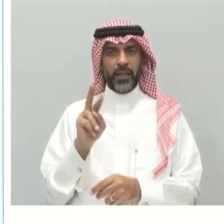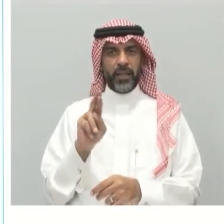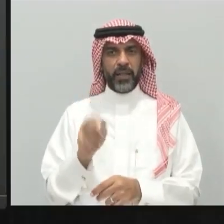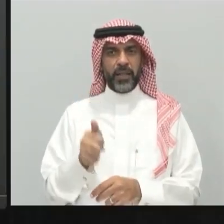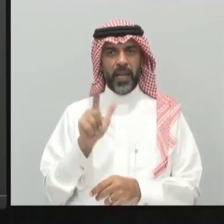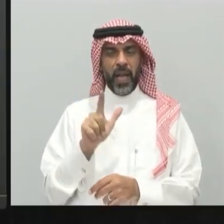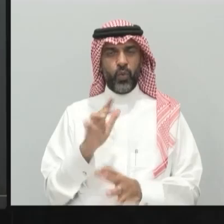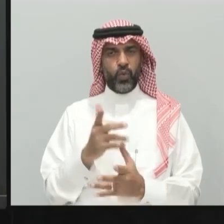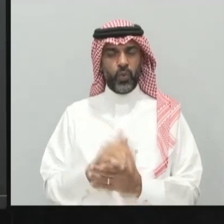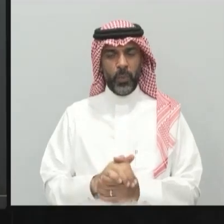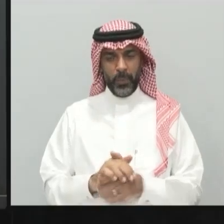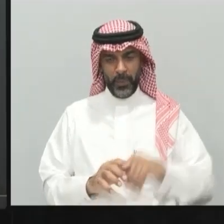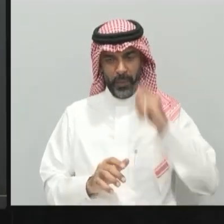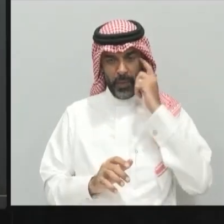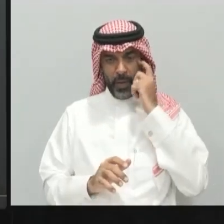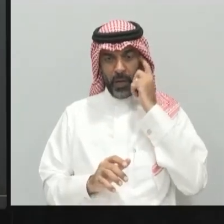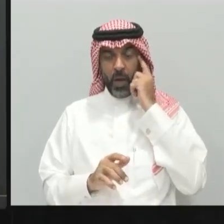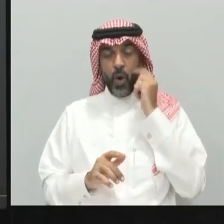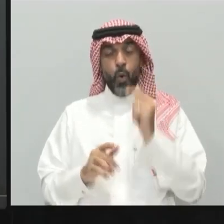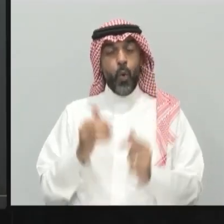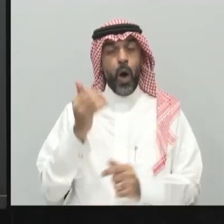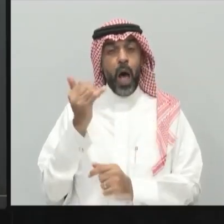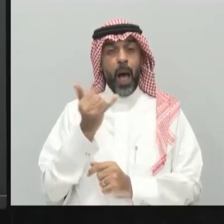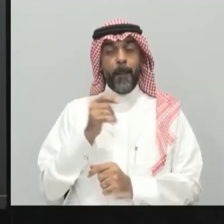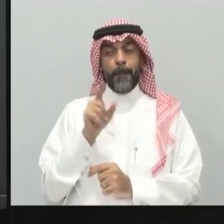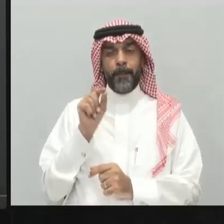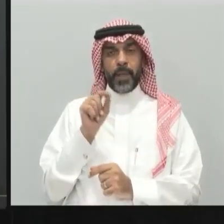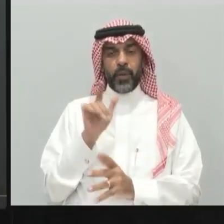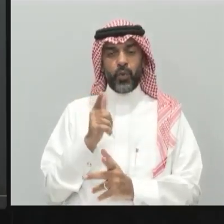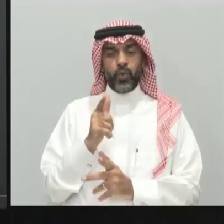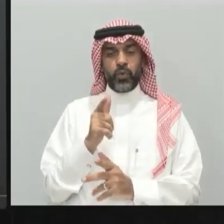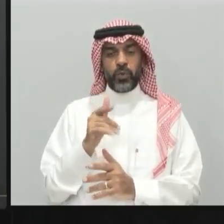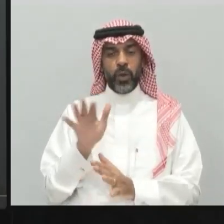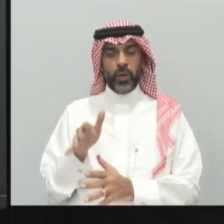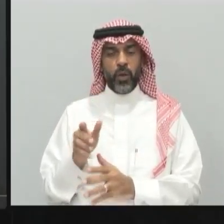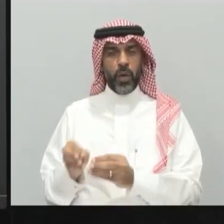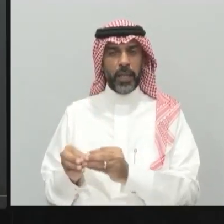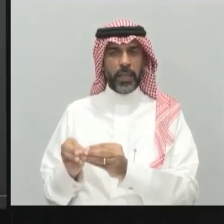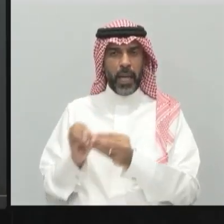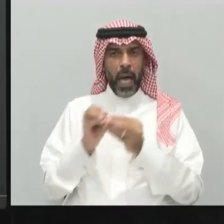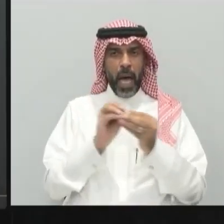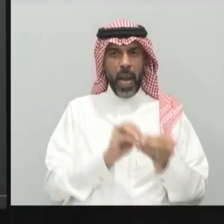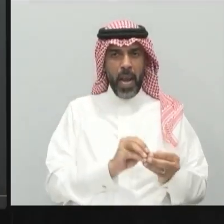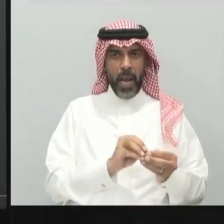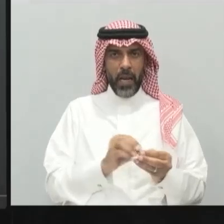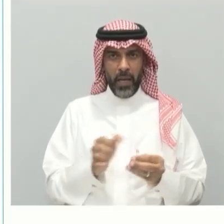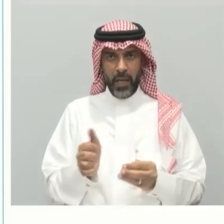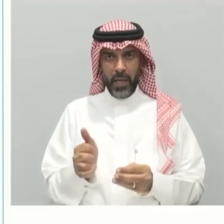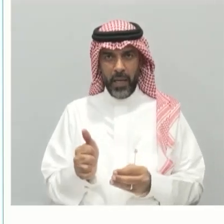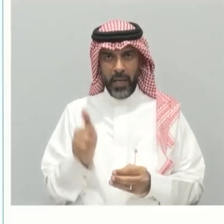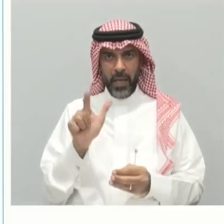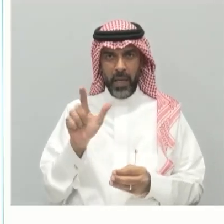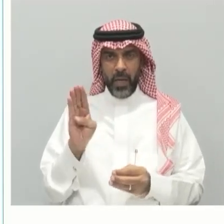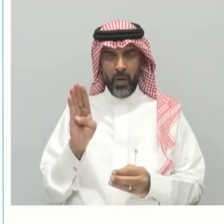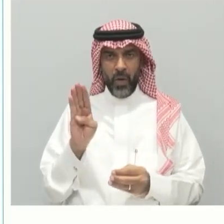في الفصل السابق بانها اهم ميزه لها انها تتضمن انتقال الكترونات او بمعنى اليه